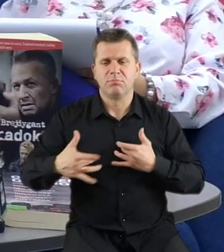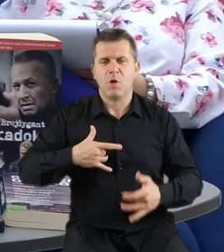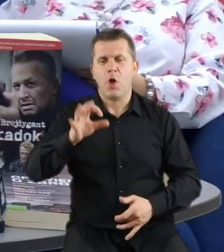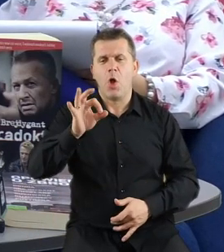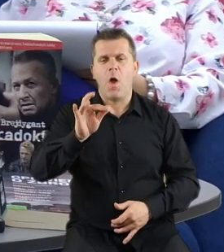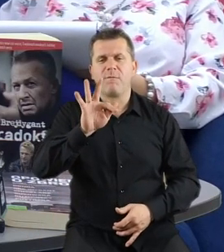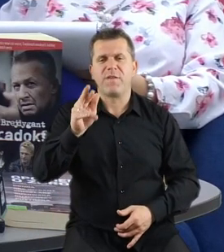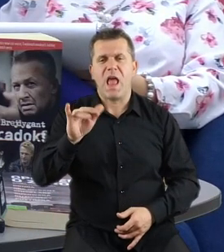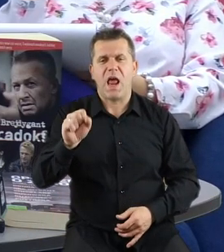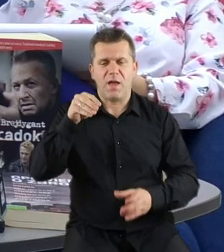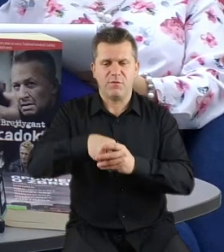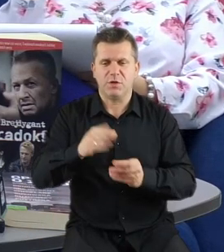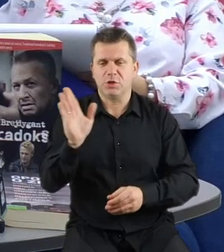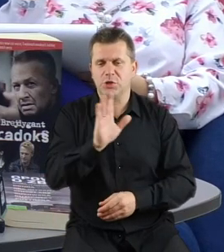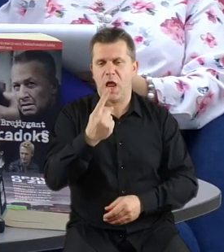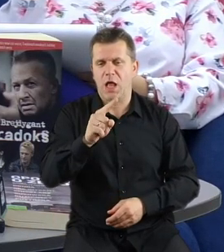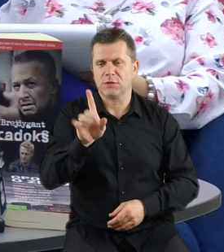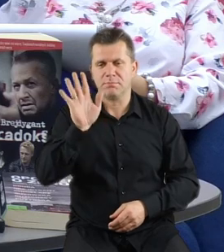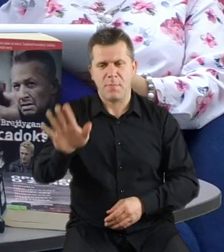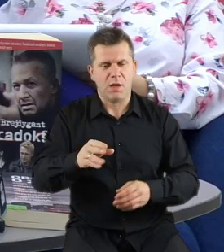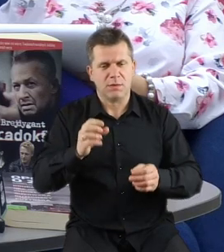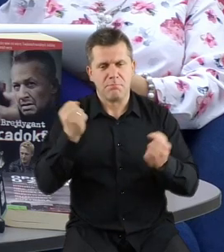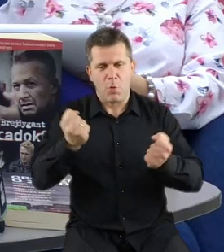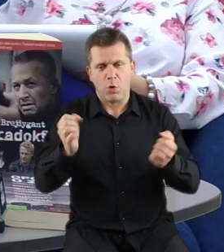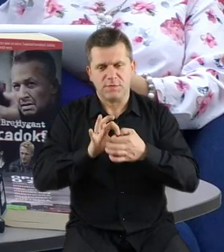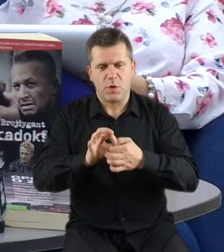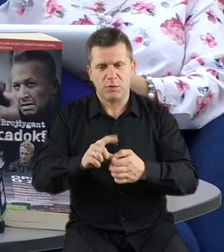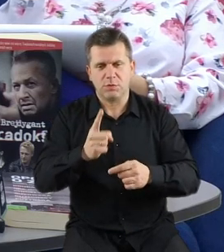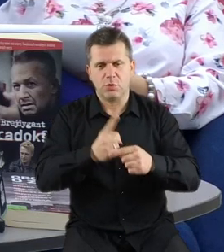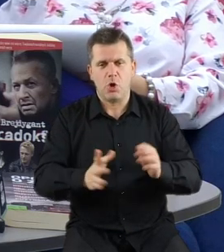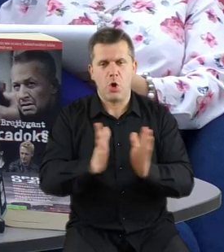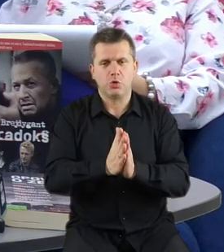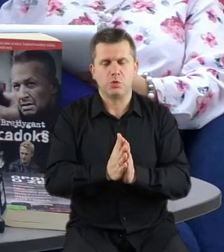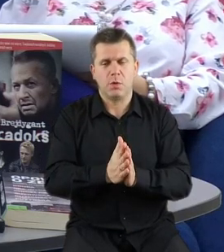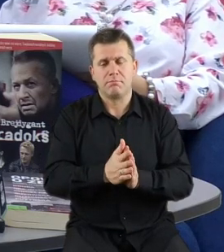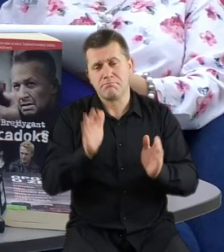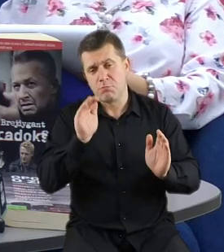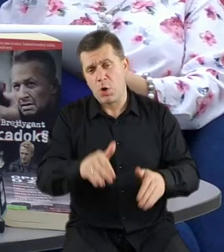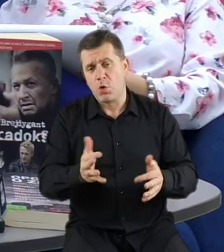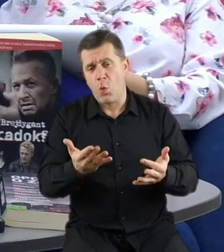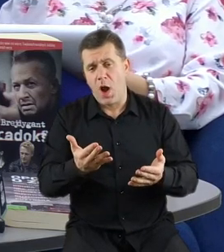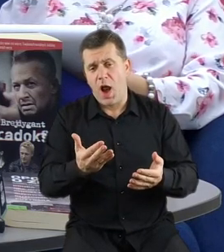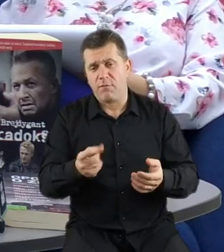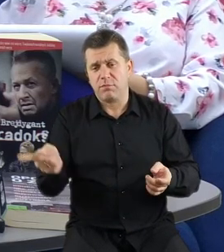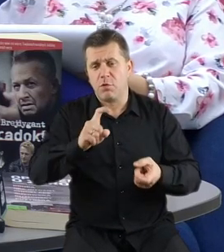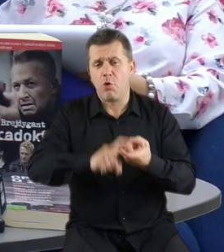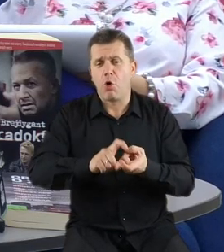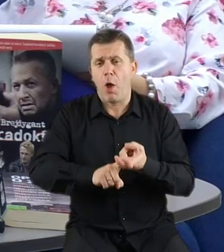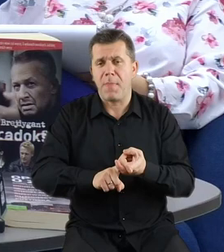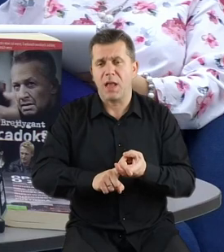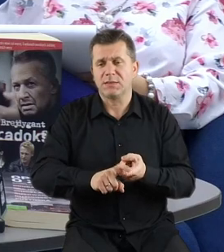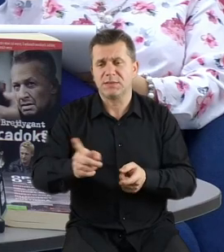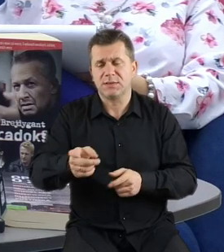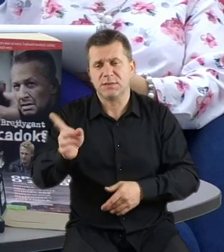tak mocno związane z Kościołem? Bo o wiele łatwiej chyba byłoby nawiązać romans z